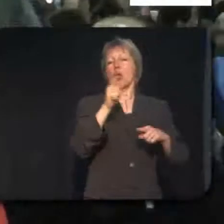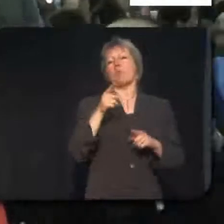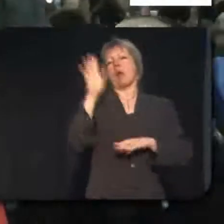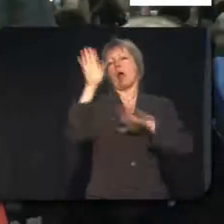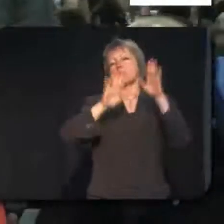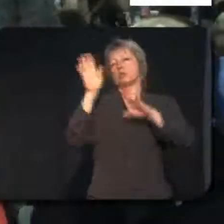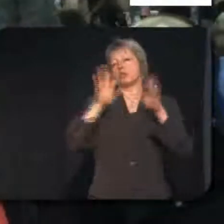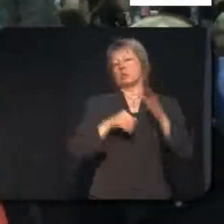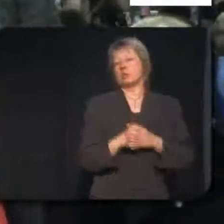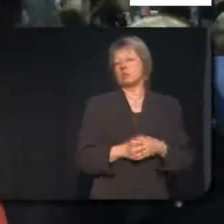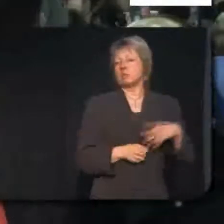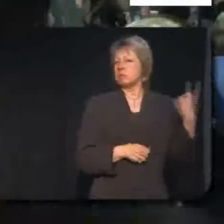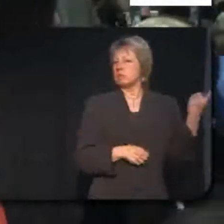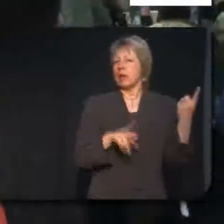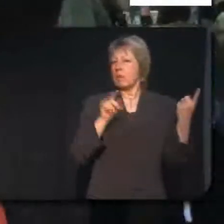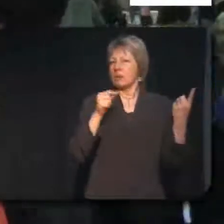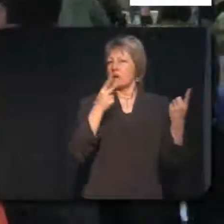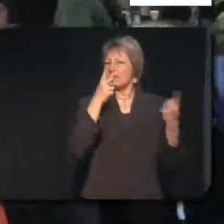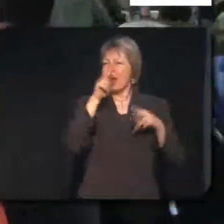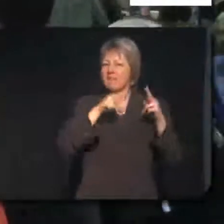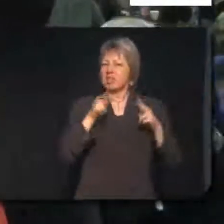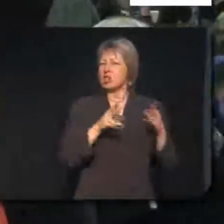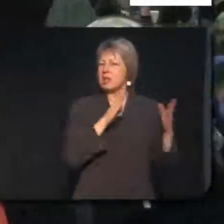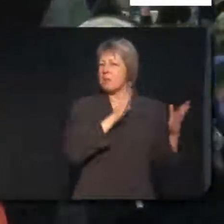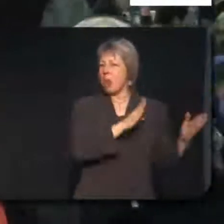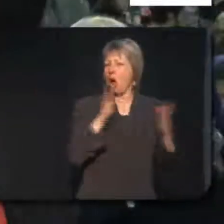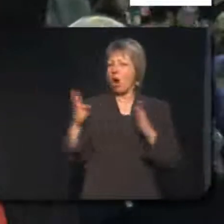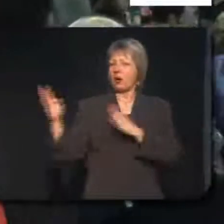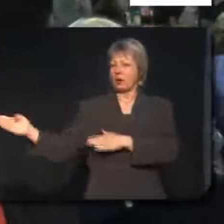verschiedene Anträge aus zwei verschiedenen Blöcken gegeneinander